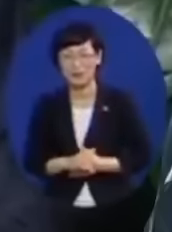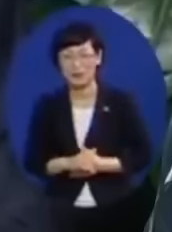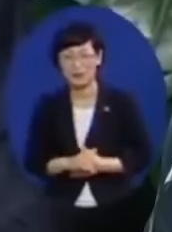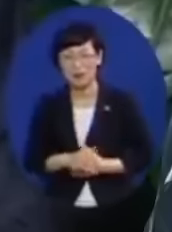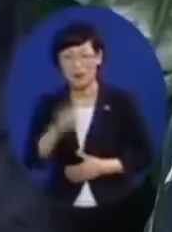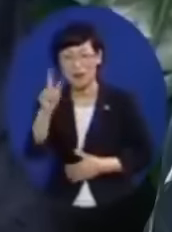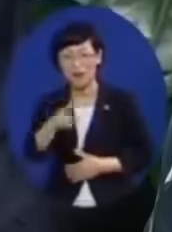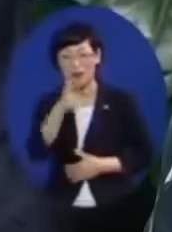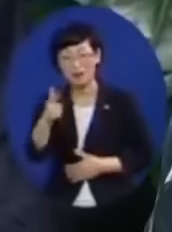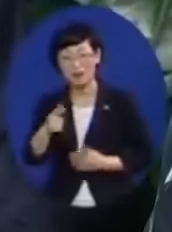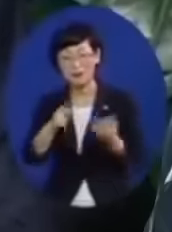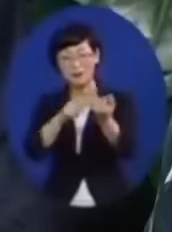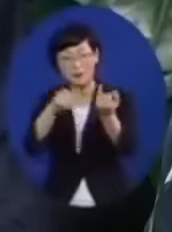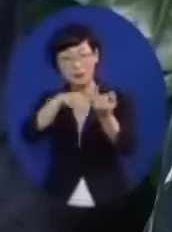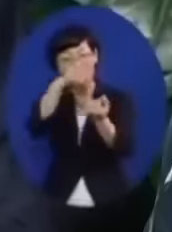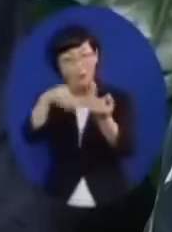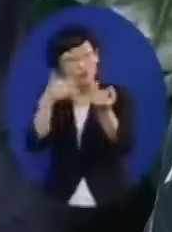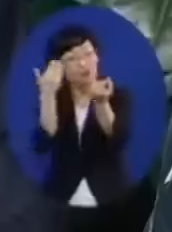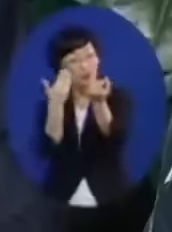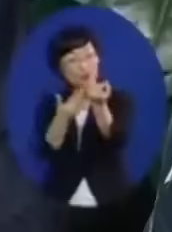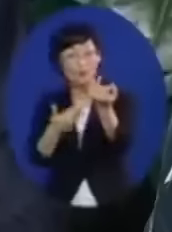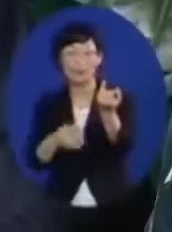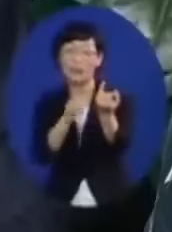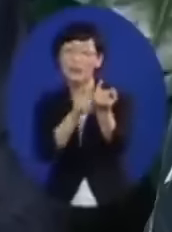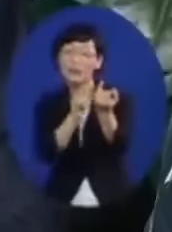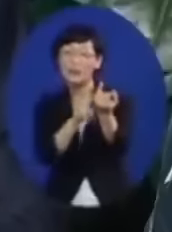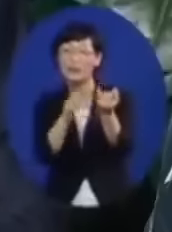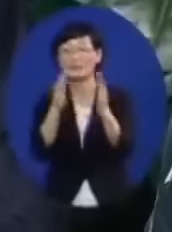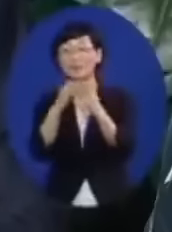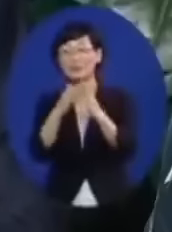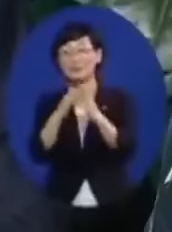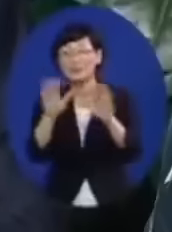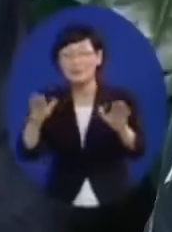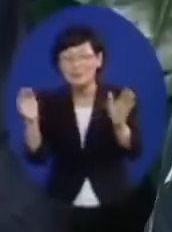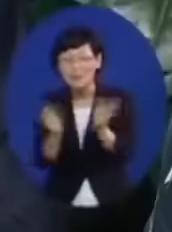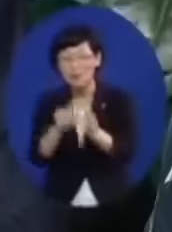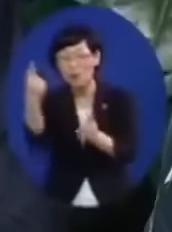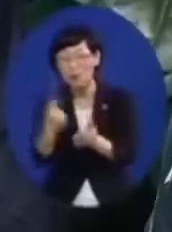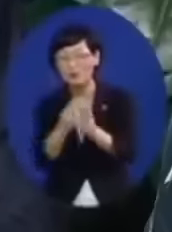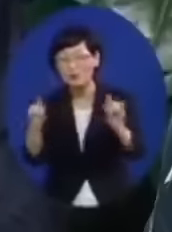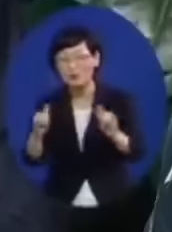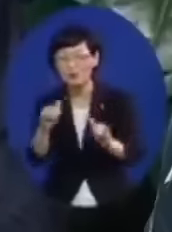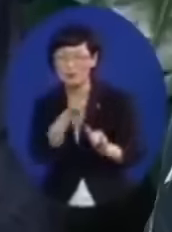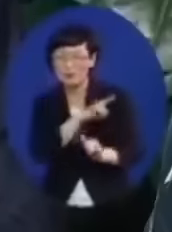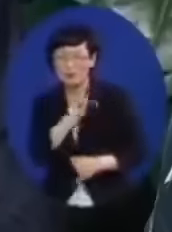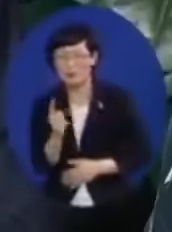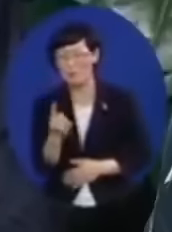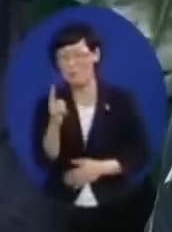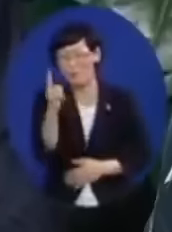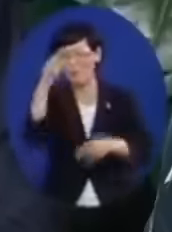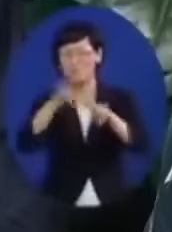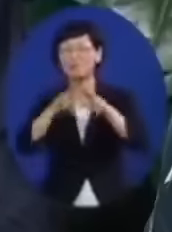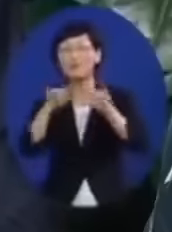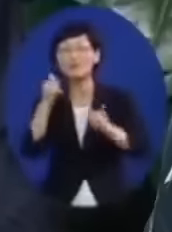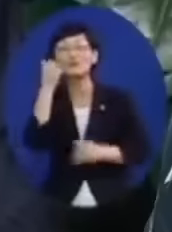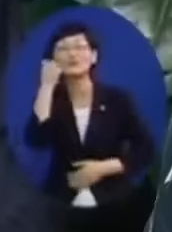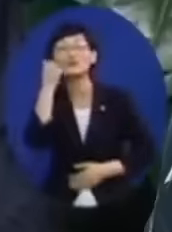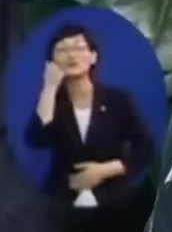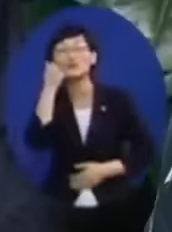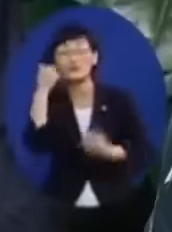영국 여왕이 과부에게 물었습니다. 당신 집에 여태까지 온 사람 중에 제일 높은 사람이 누구였냐?